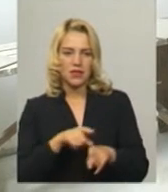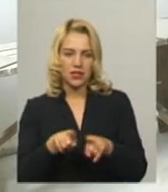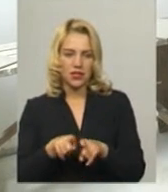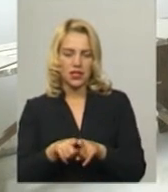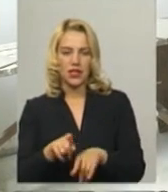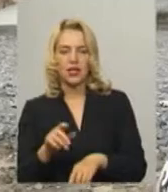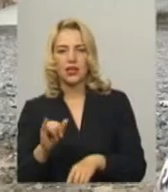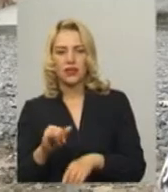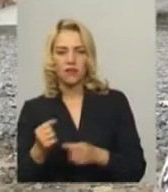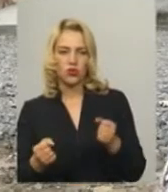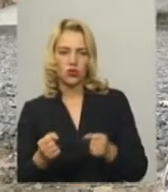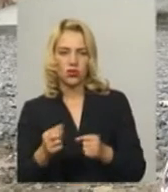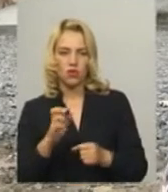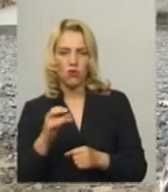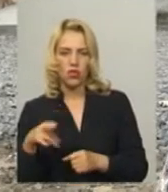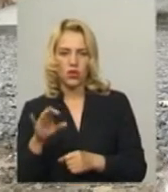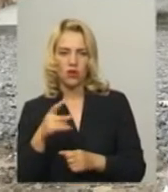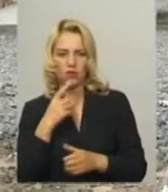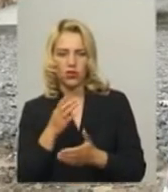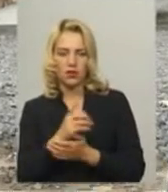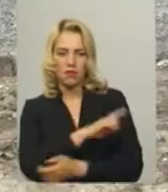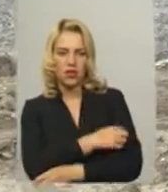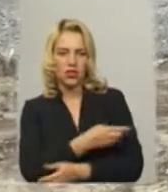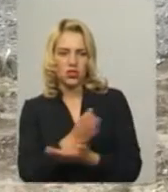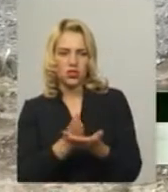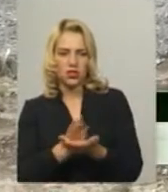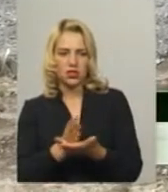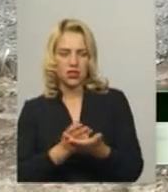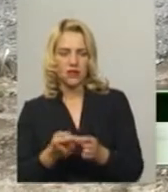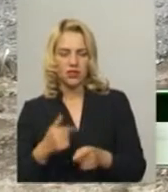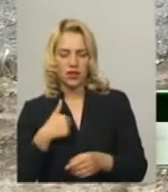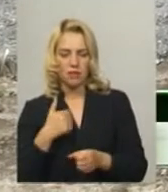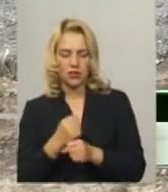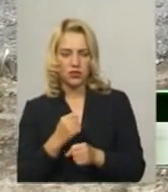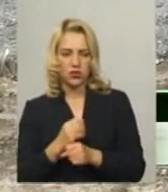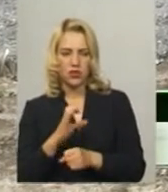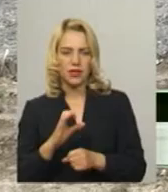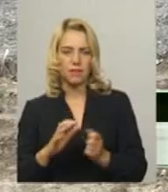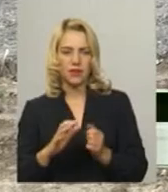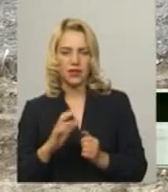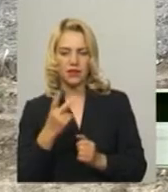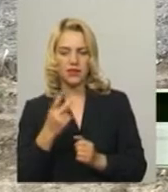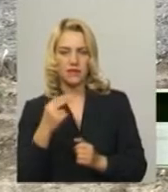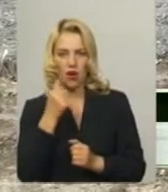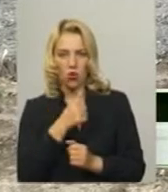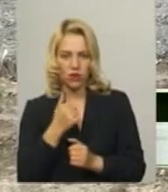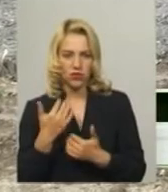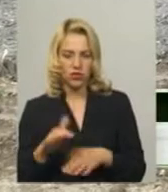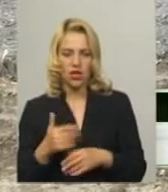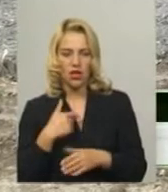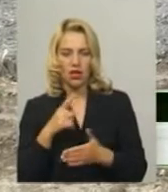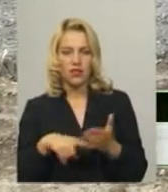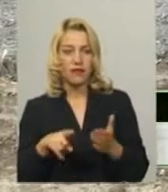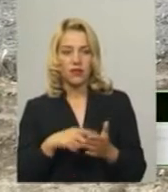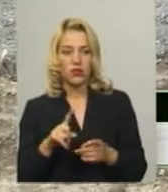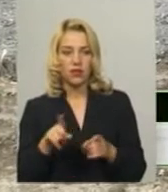водій. Світлана Бондар медичного стажу має 27 років. Я в селі Пилява працюю вже 22 роки. І навіть не вірила, що